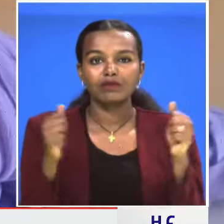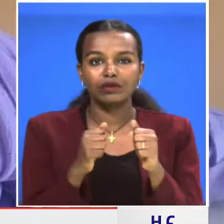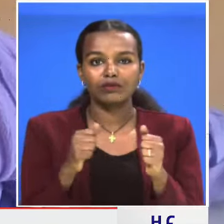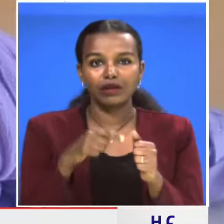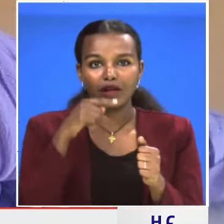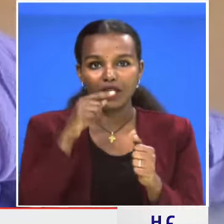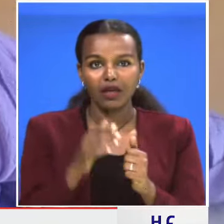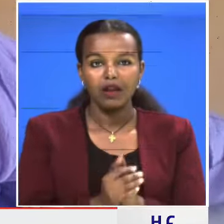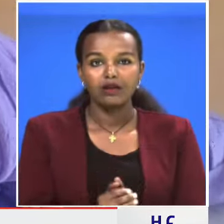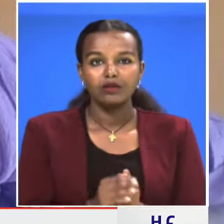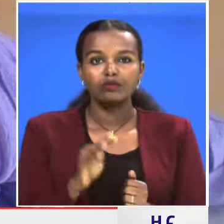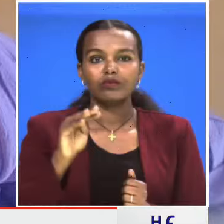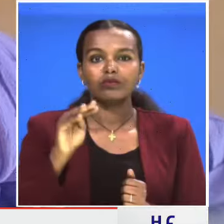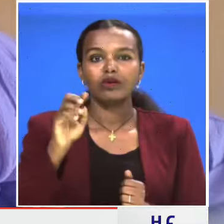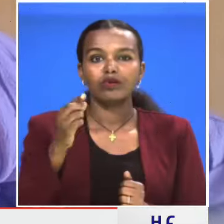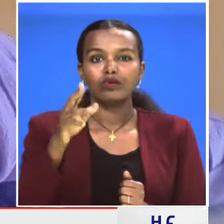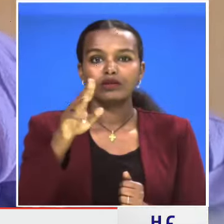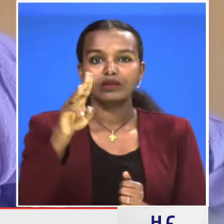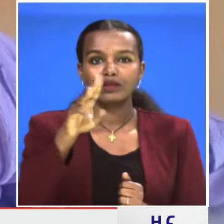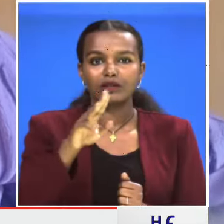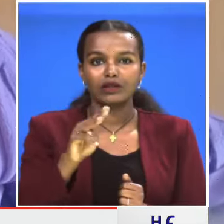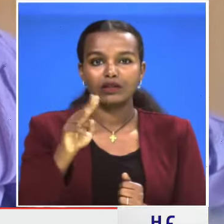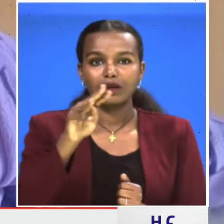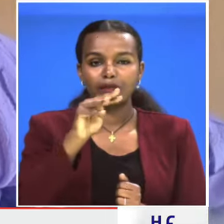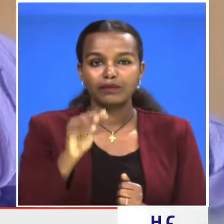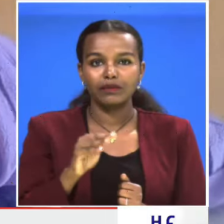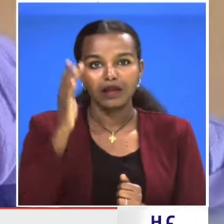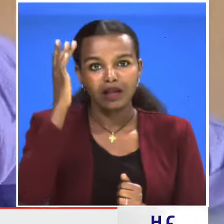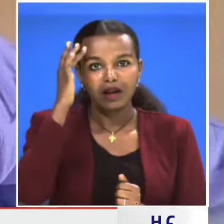ማለት የመቆልጠም ባህሪና ራስ